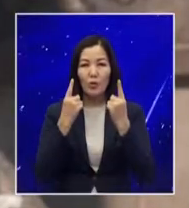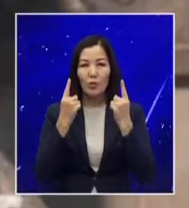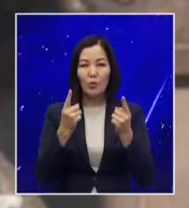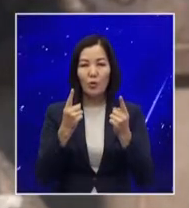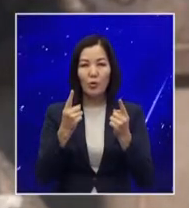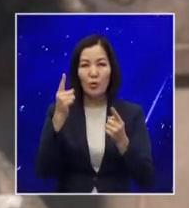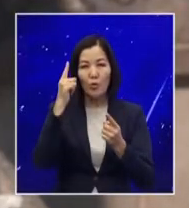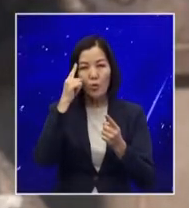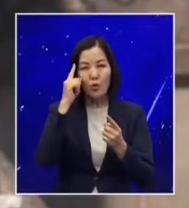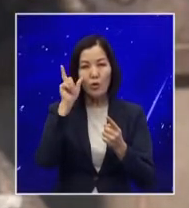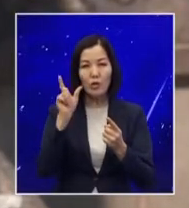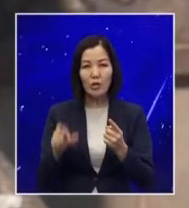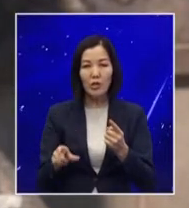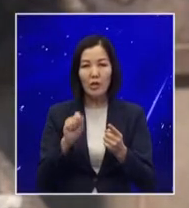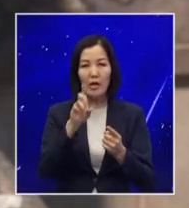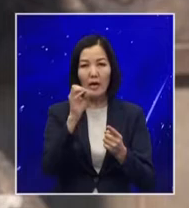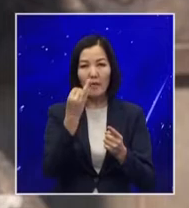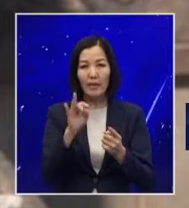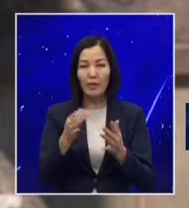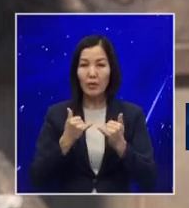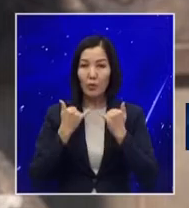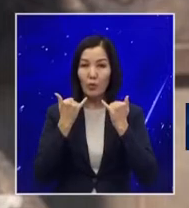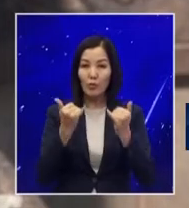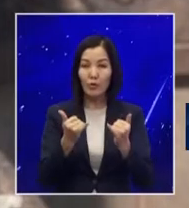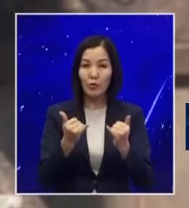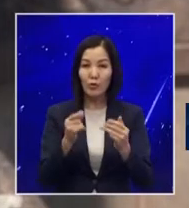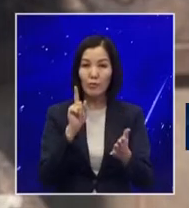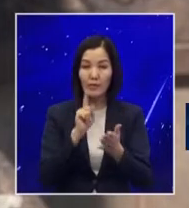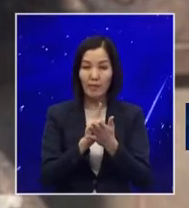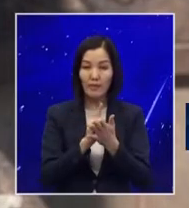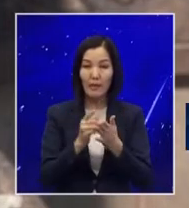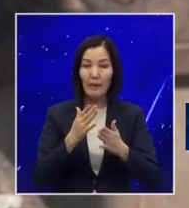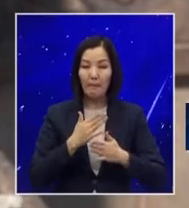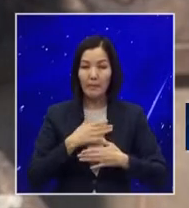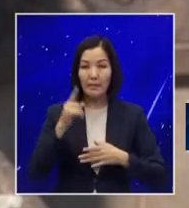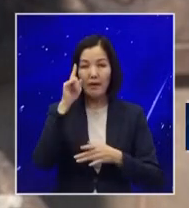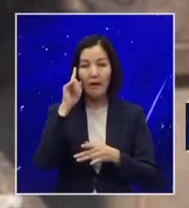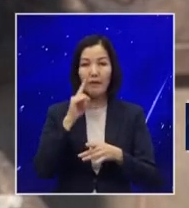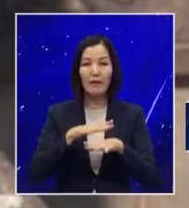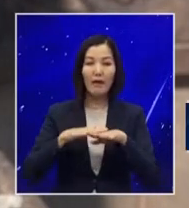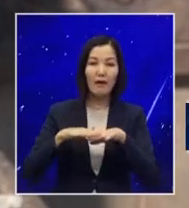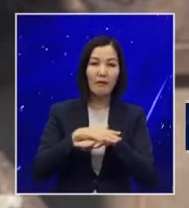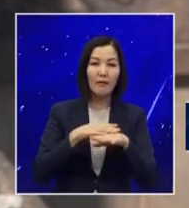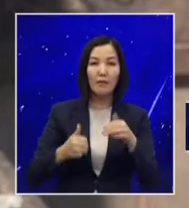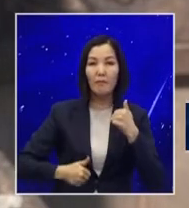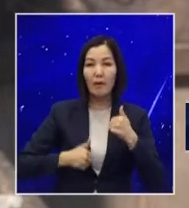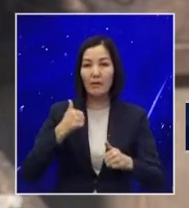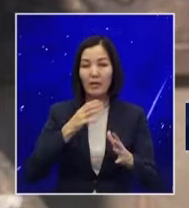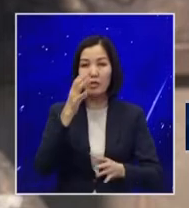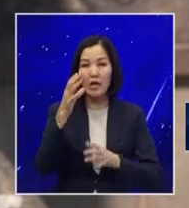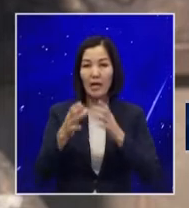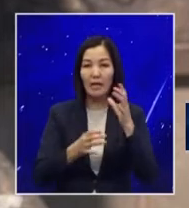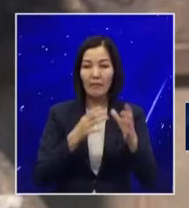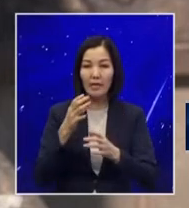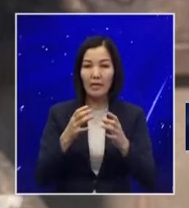деген зор құрметтің белгісі. Ұлы Абай біздің еліміздің мақтанышы ғана емес, әлемдік